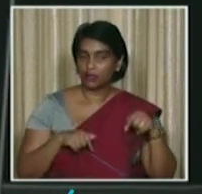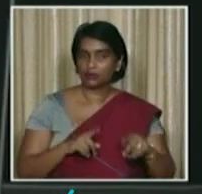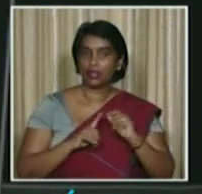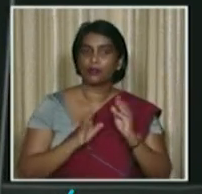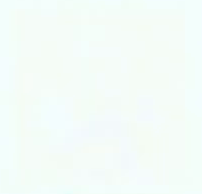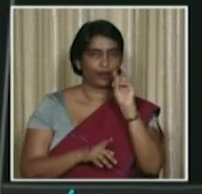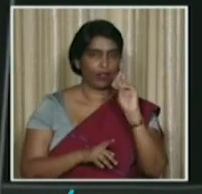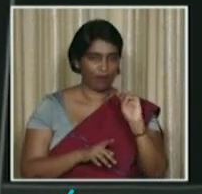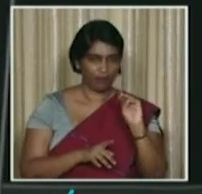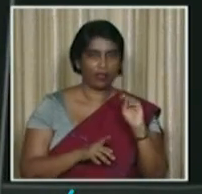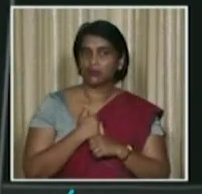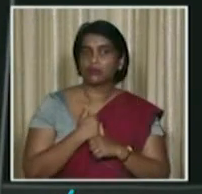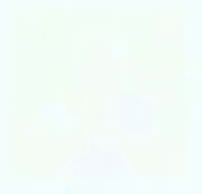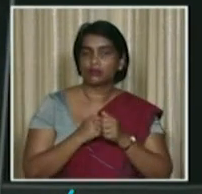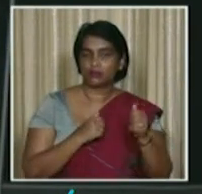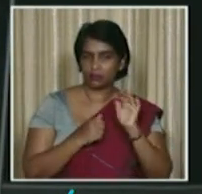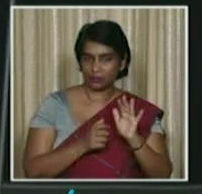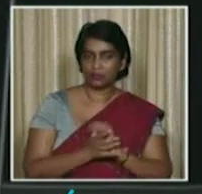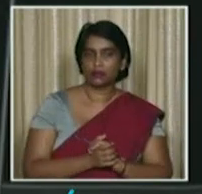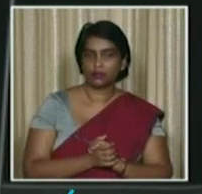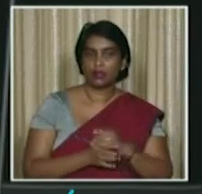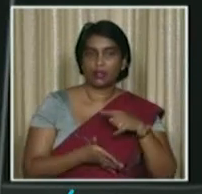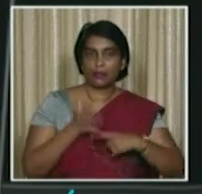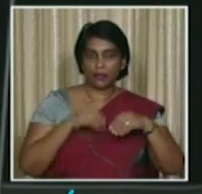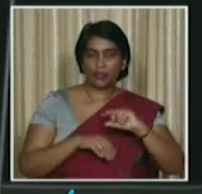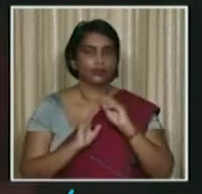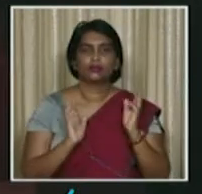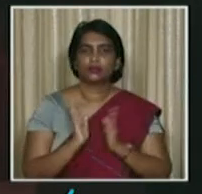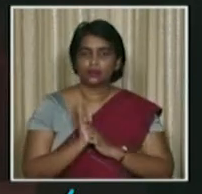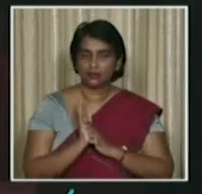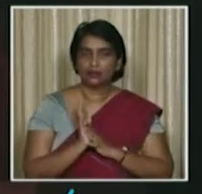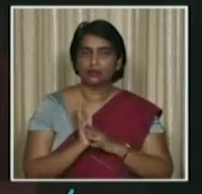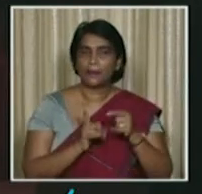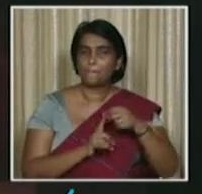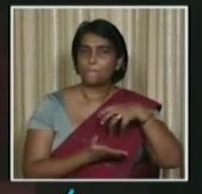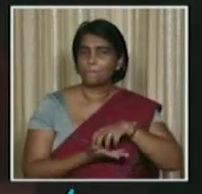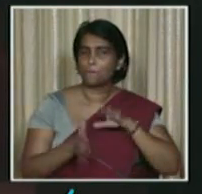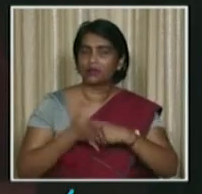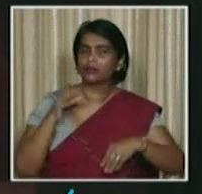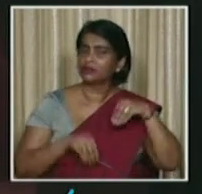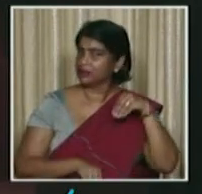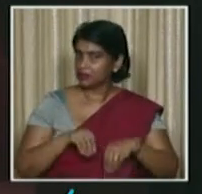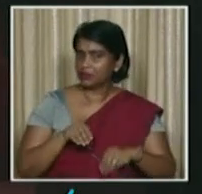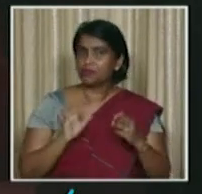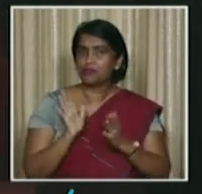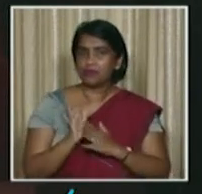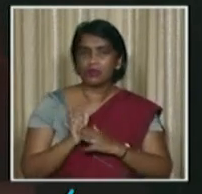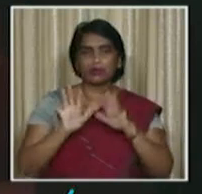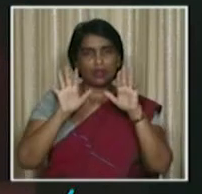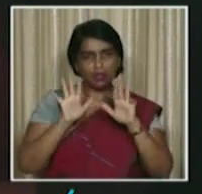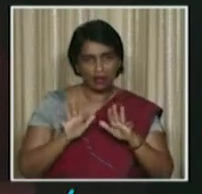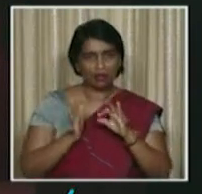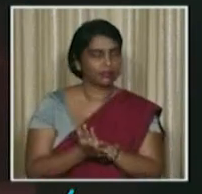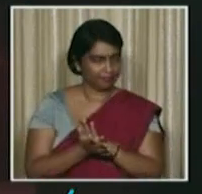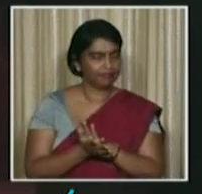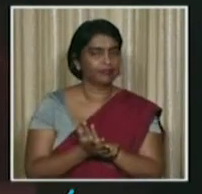අගමැතිතුමා 11 හමාරට කැඳවලා තියෙනවා. ඒක අද මැතිවරණ කොමසාරිස්තුමා තීන්දුව කරයි. මේ පළාත් පාලන මැතිවරණේ මාර්තු 9 වෙනිදා පවත්වන්නට